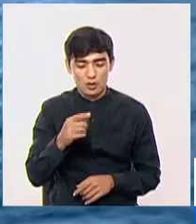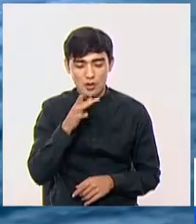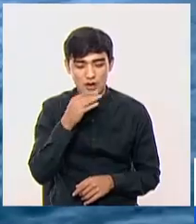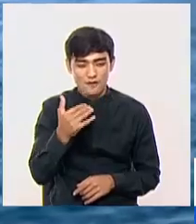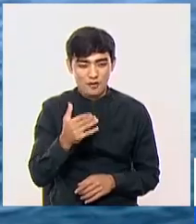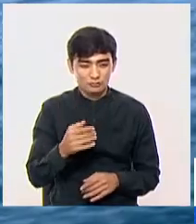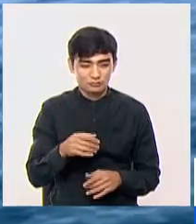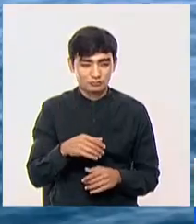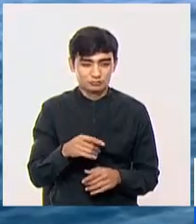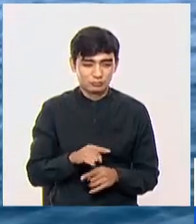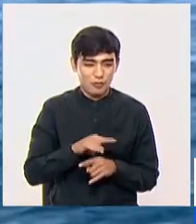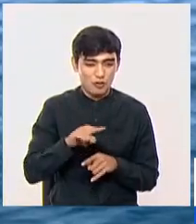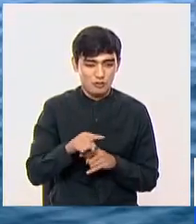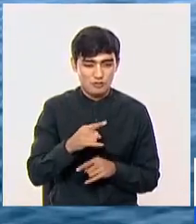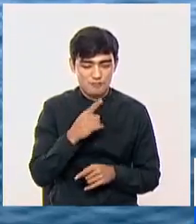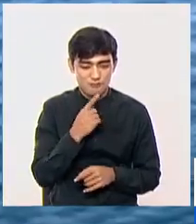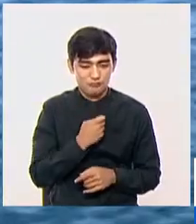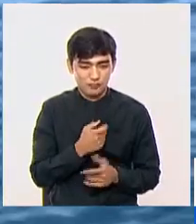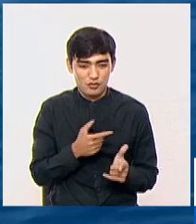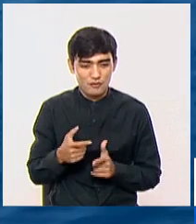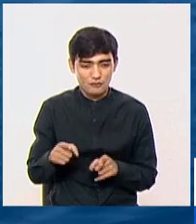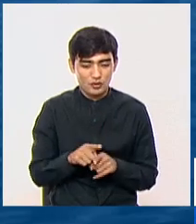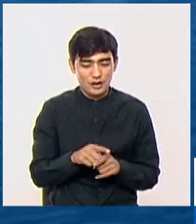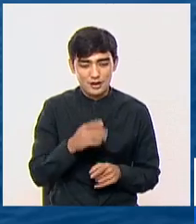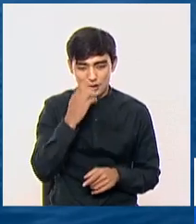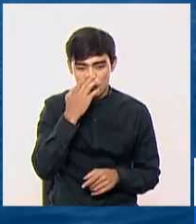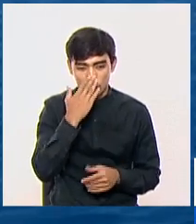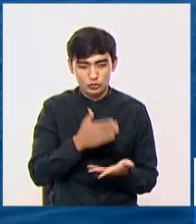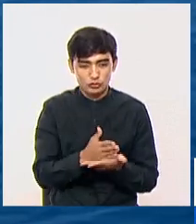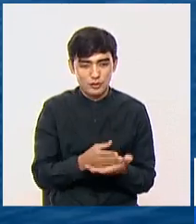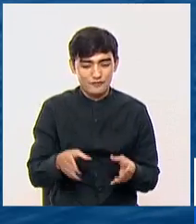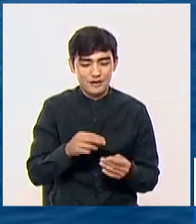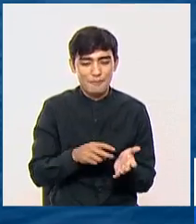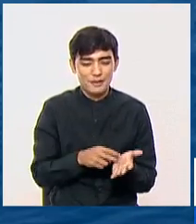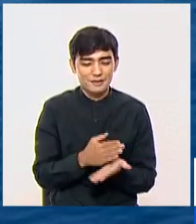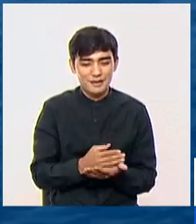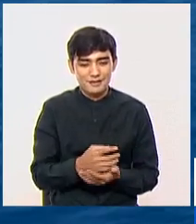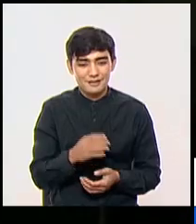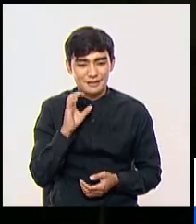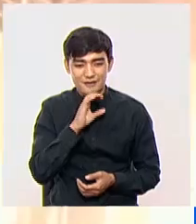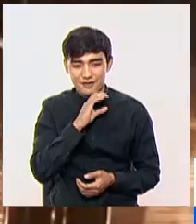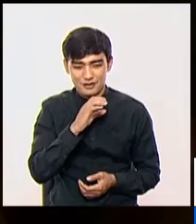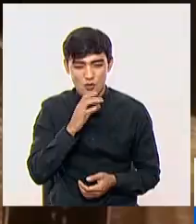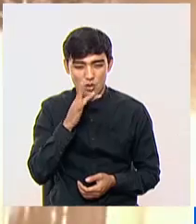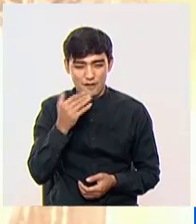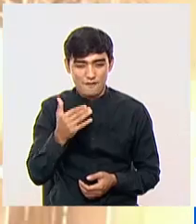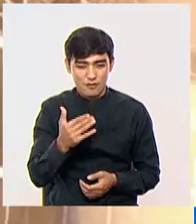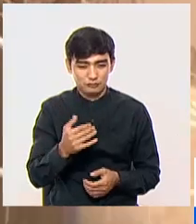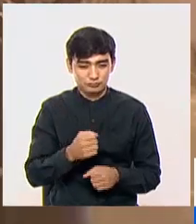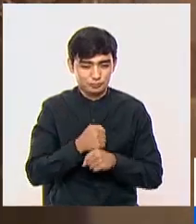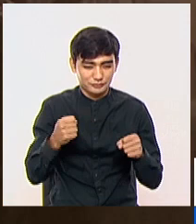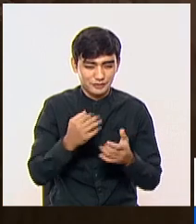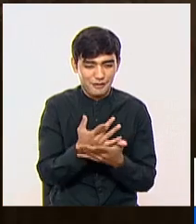воздух боевые самолеты. Тем временем японские спецслужбы опасаются, что северокорейские военные ведут подготовку к